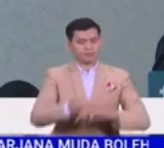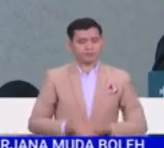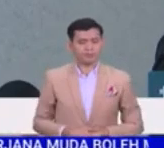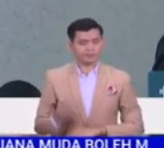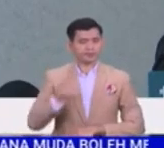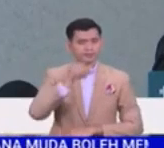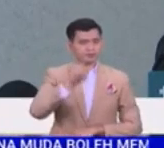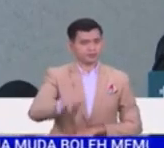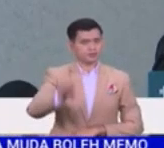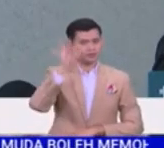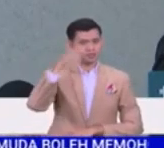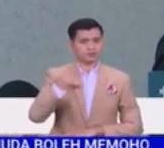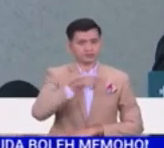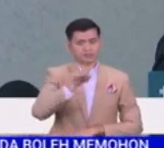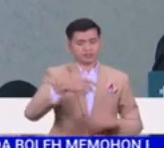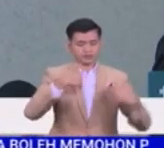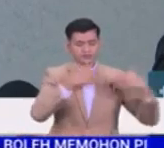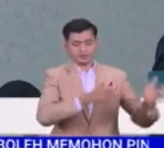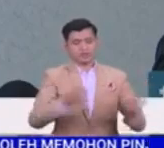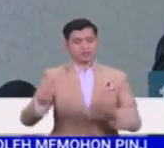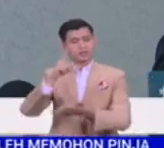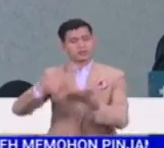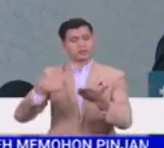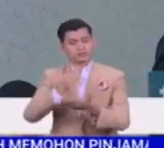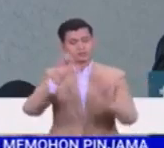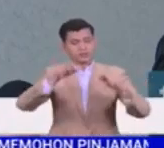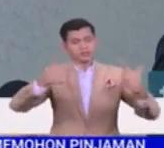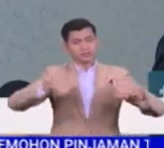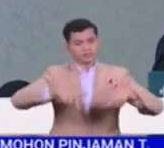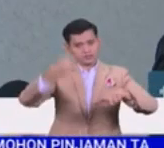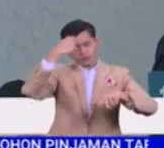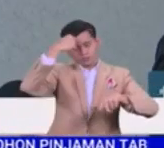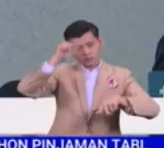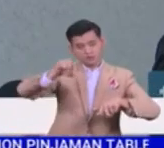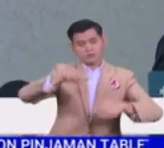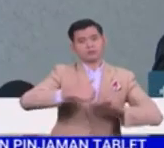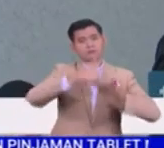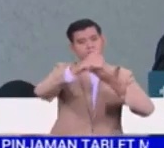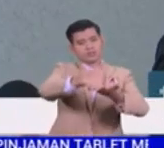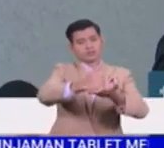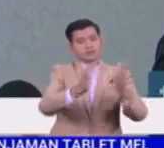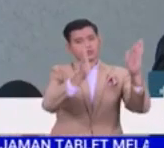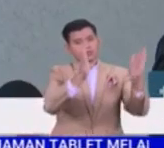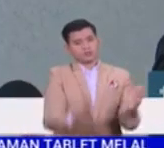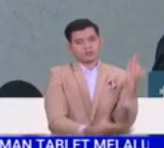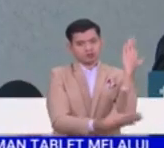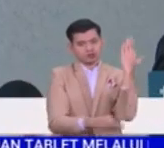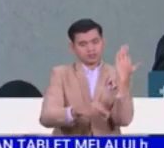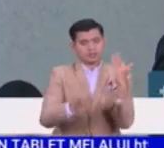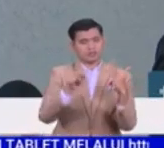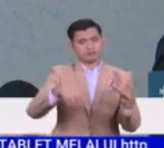ini yang punya strategi. Apakah yang nak dilaksanakan untuk membawa mereka keluar daripada miskin tegar. Bagi fasa